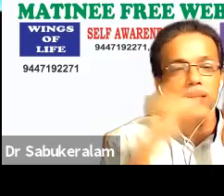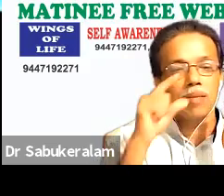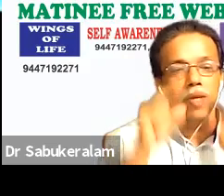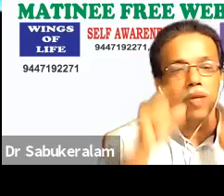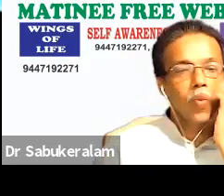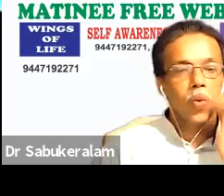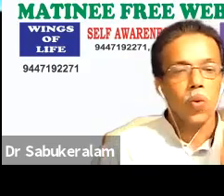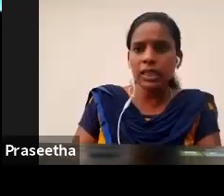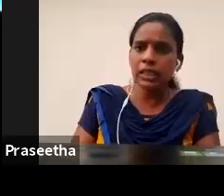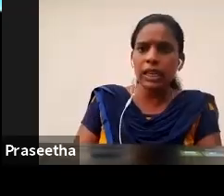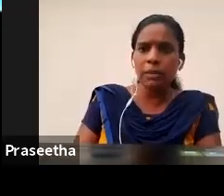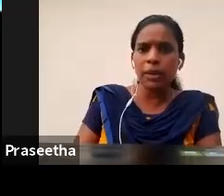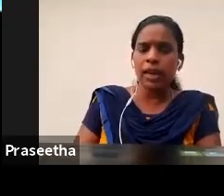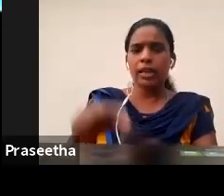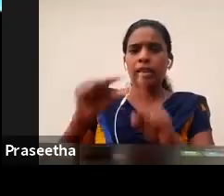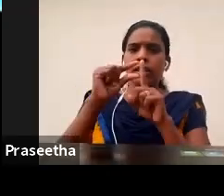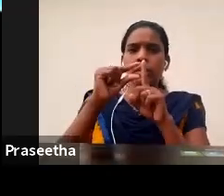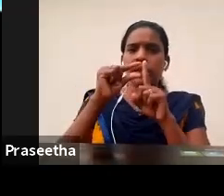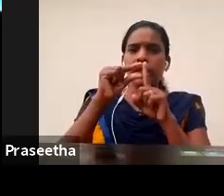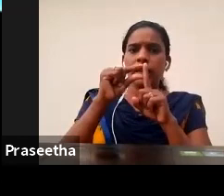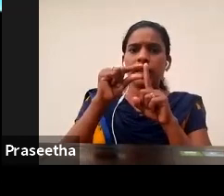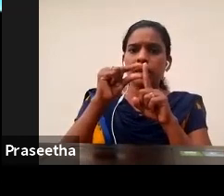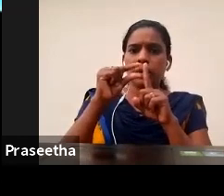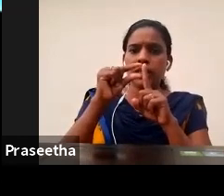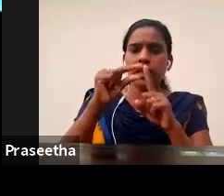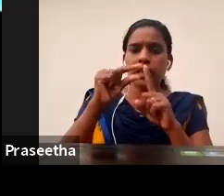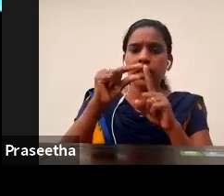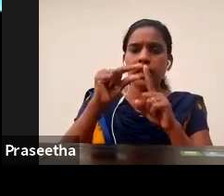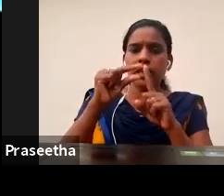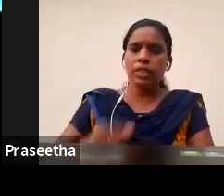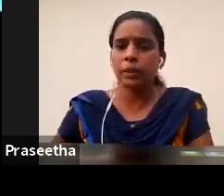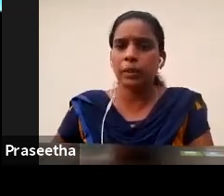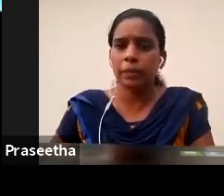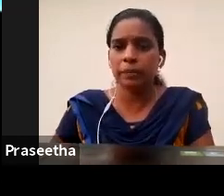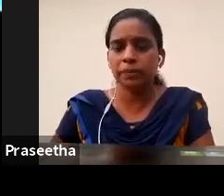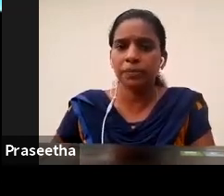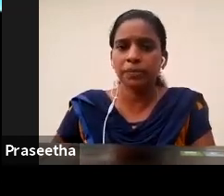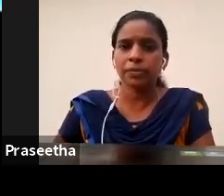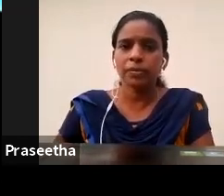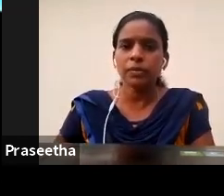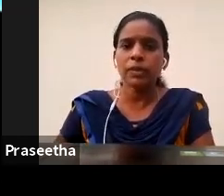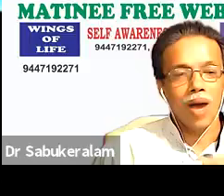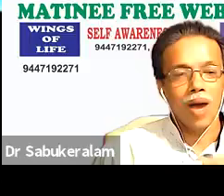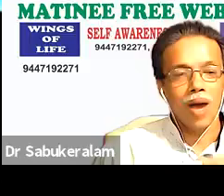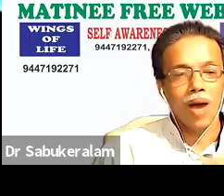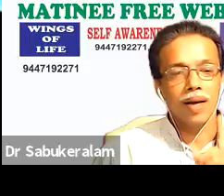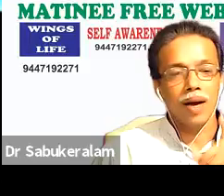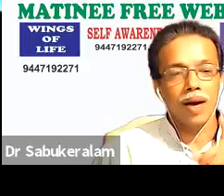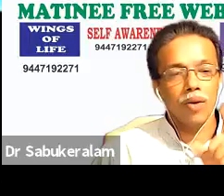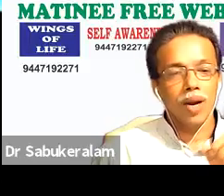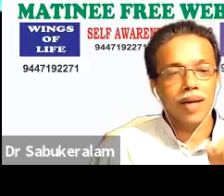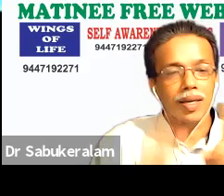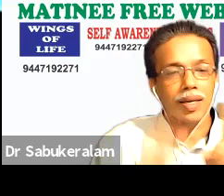പറയുമ്പോൾ പ്രസിഡന്റ് എന്നാണ് അങ്ങനെ പറയാ പി പ്രസിഡന്റ് എന്നുള്ളതാണ് പറയാ